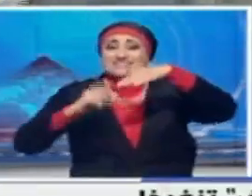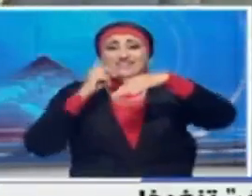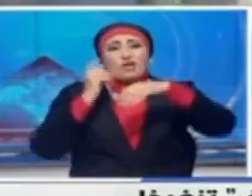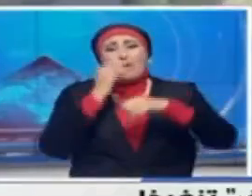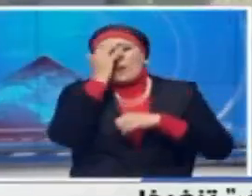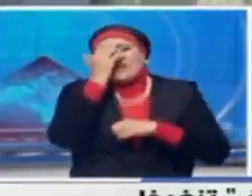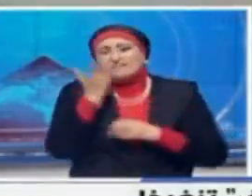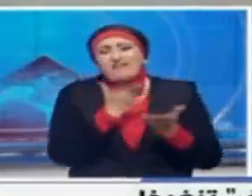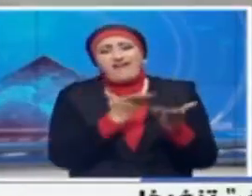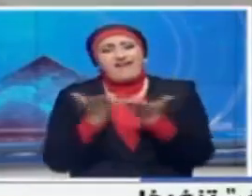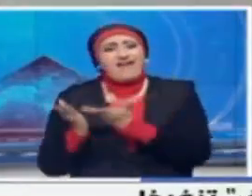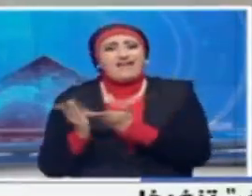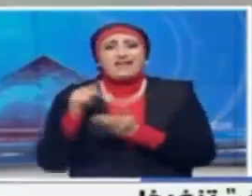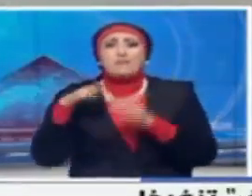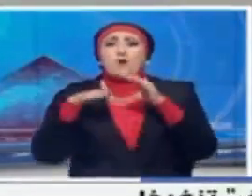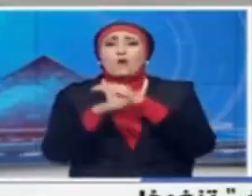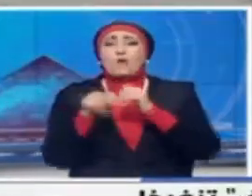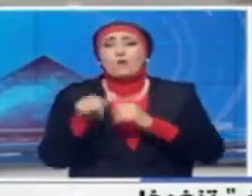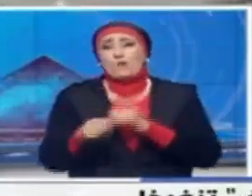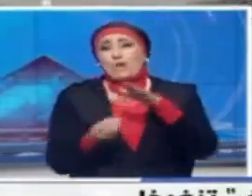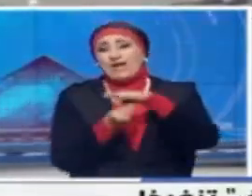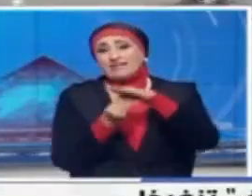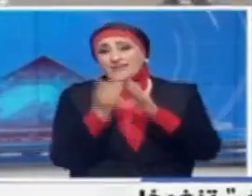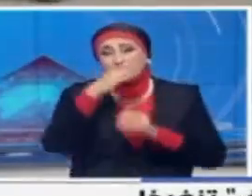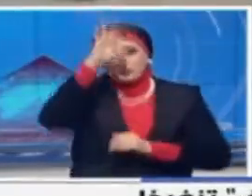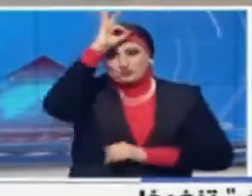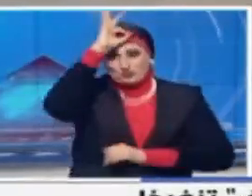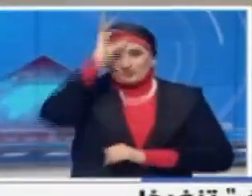الترحيب الكبير بهم داخل أكاديمية الشرطة.